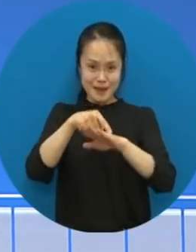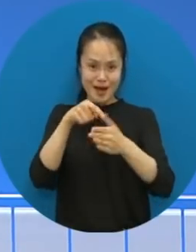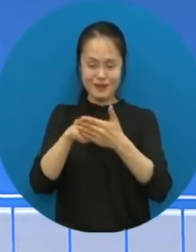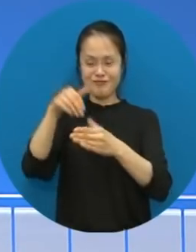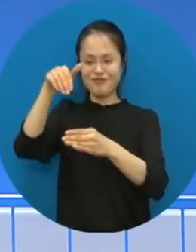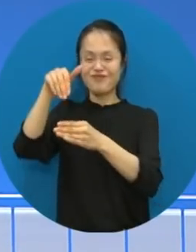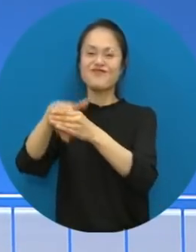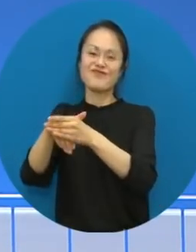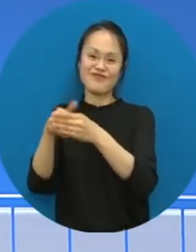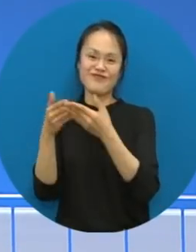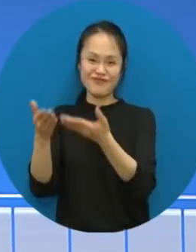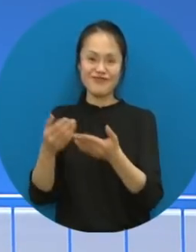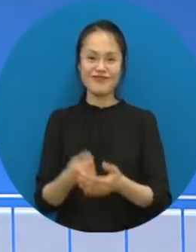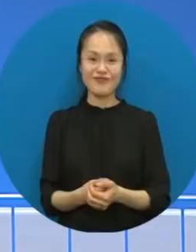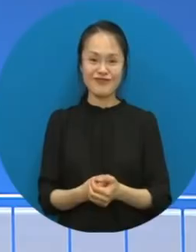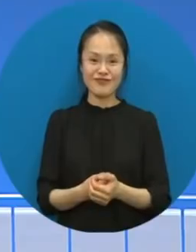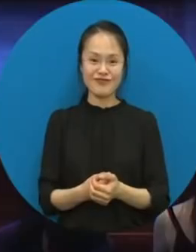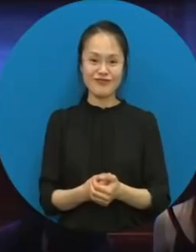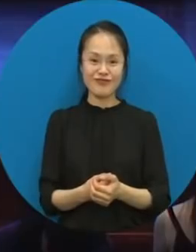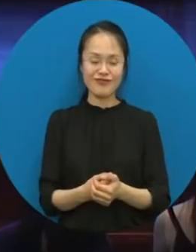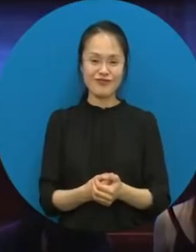그래서 불은 있고 장작은 있는데